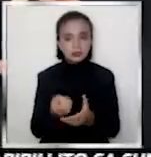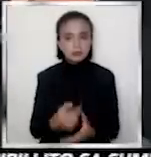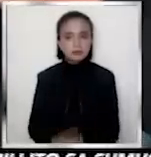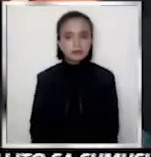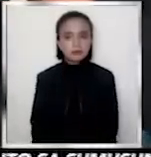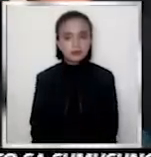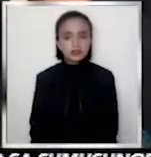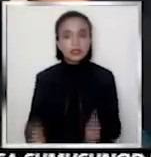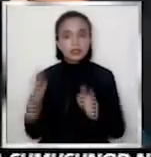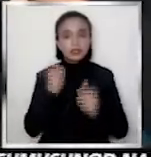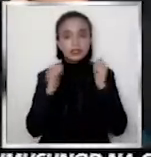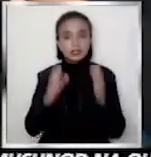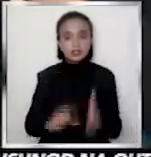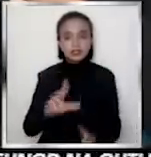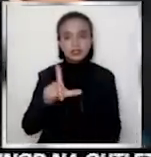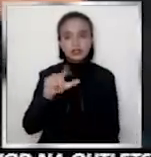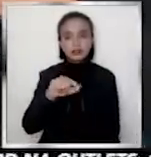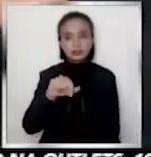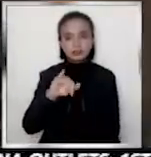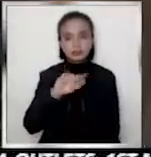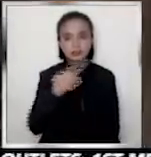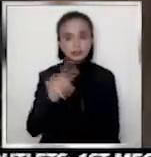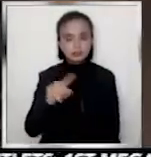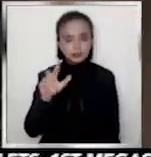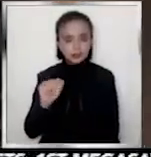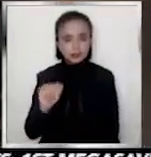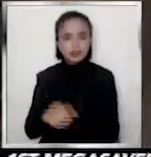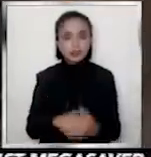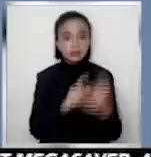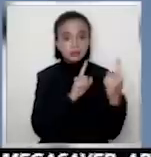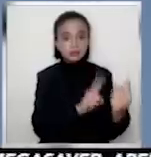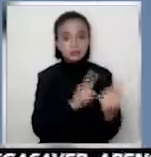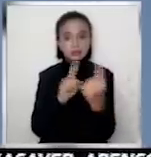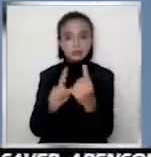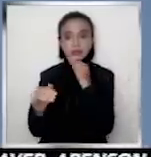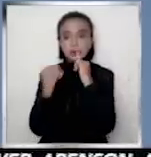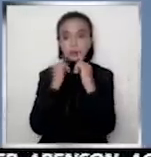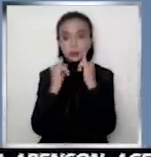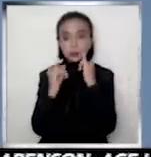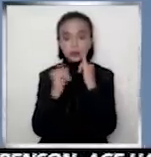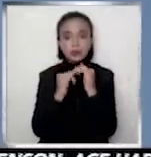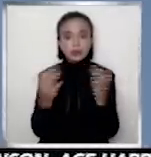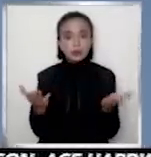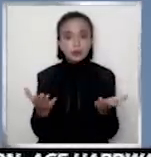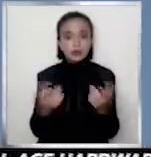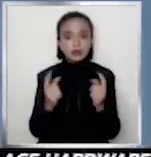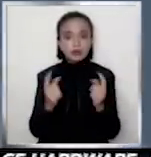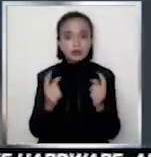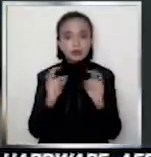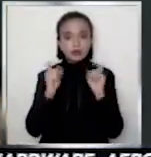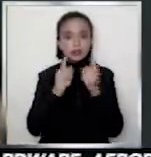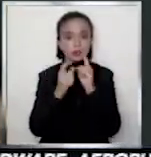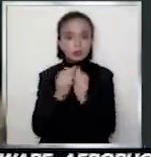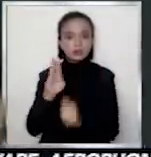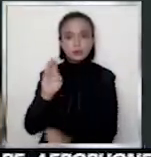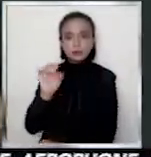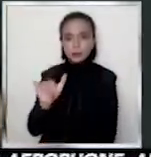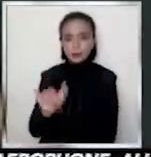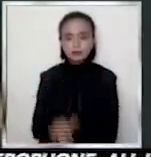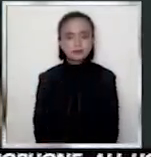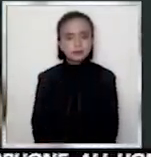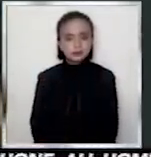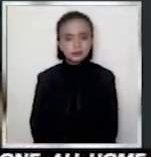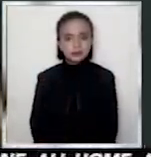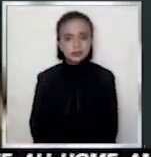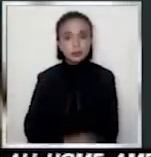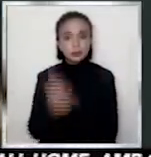sa one-on-one interview sa Fast Talk with Boy Abunda. Isa na rito ang pag-amin ng aktres na nasaktan